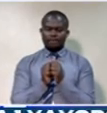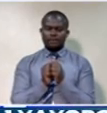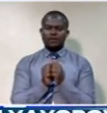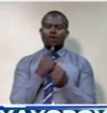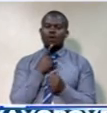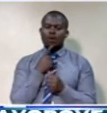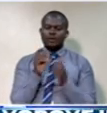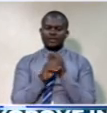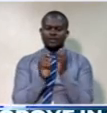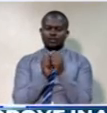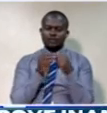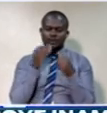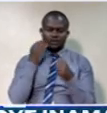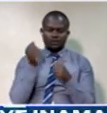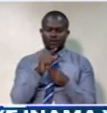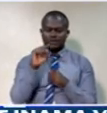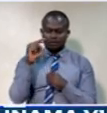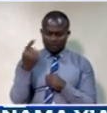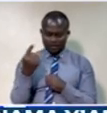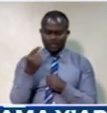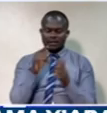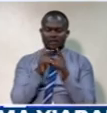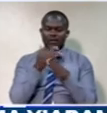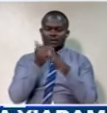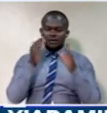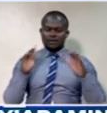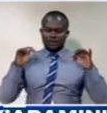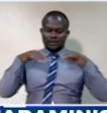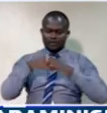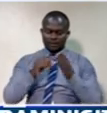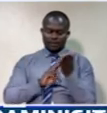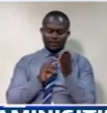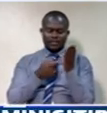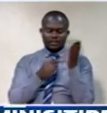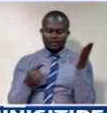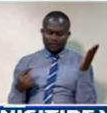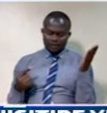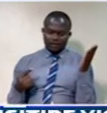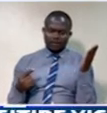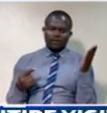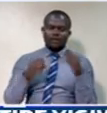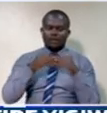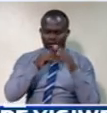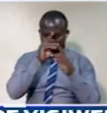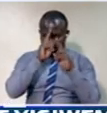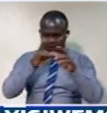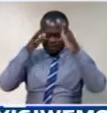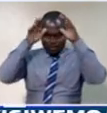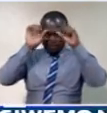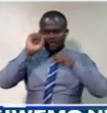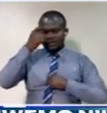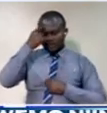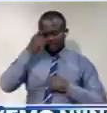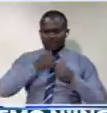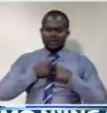kwa mbere tariki 18 mutarama 2021 inama ya ministeri yateranye hifashishwe ikoranabuhanga iyobowe na nyakubahwa wa Perezida wa Repubulika